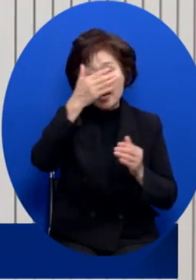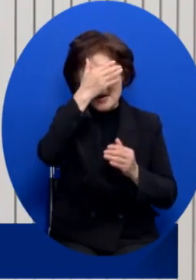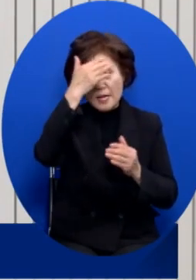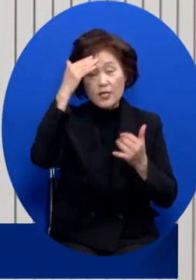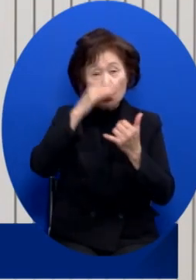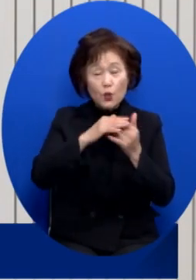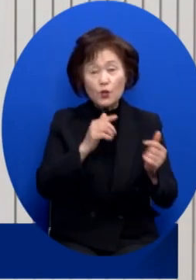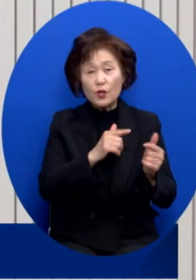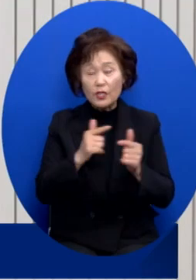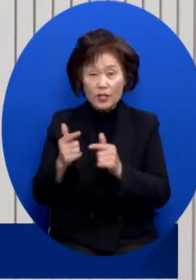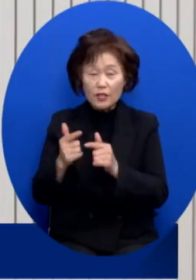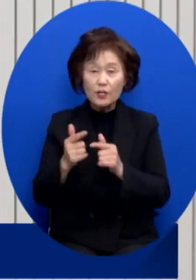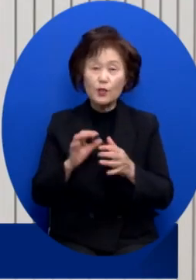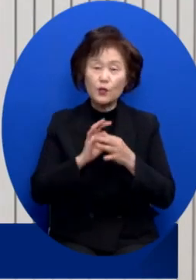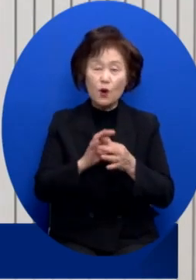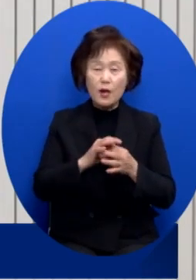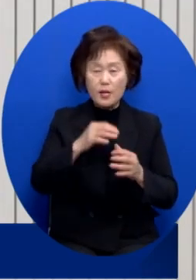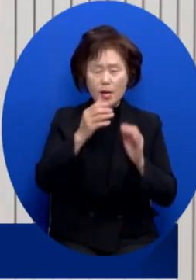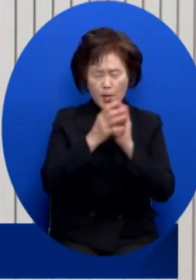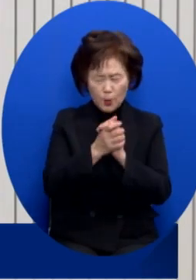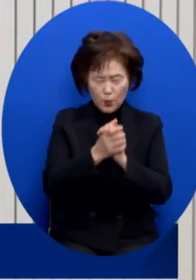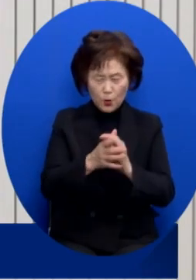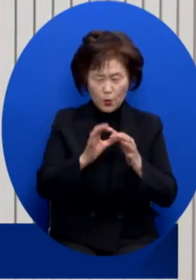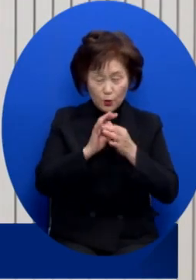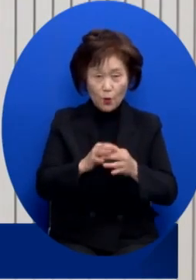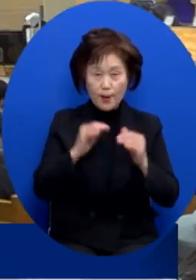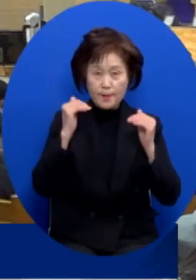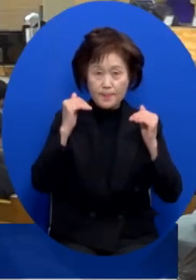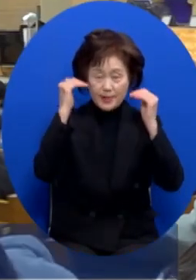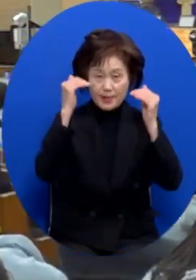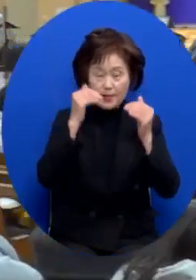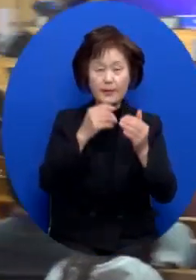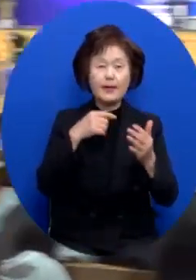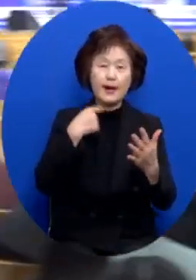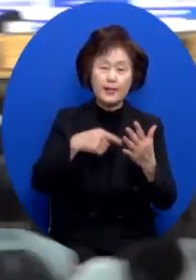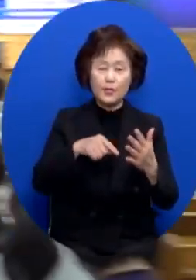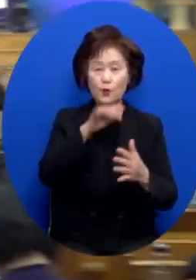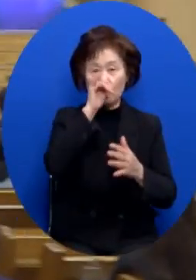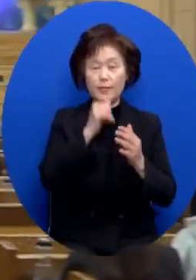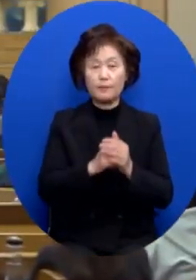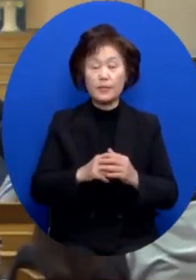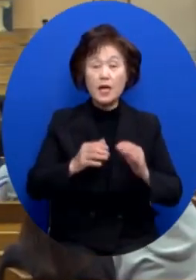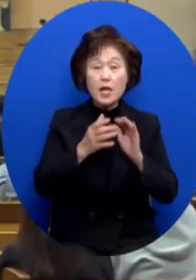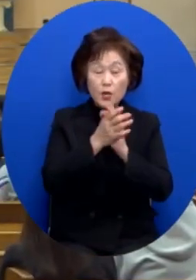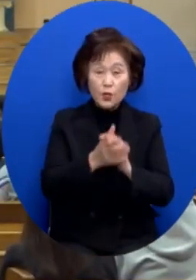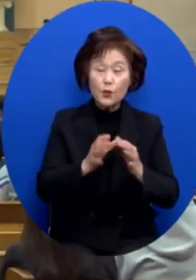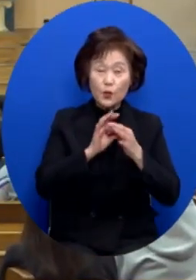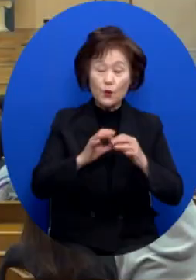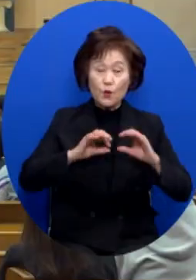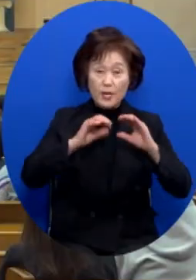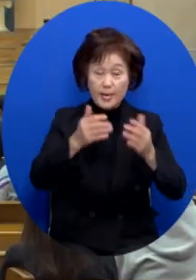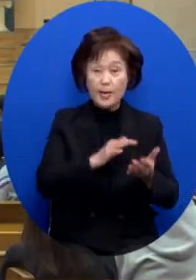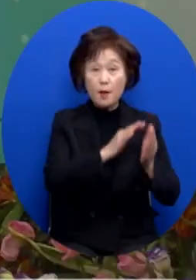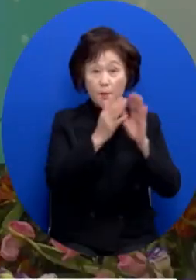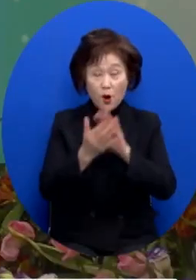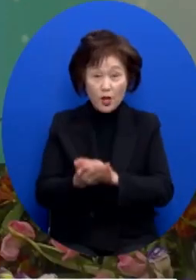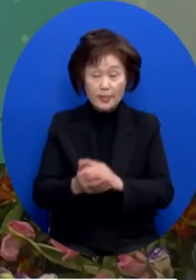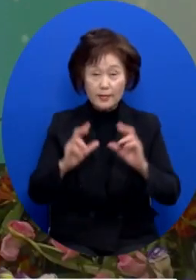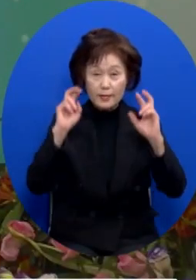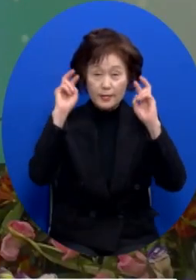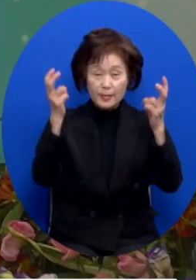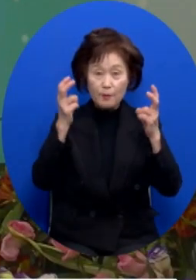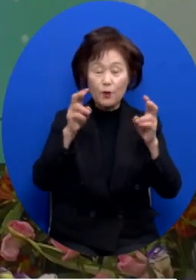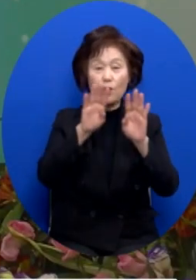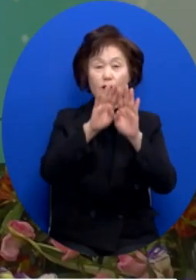기도로 다음 세대를 세워가자 가르치고 또 훈련하는 시간을 갖고 있습니다. 기도로 세계를 변화시켜라는 주제로 열린 캠프는